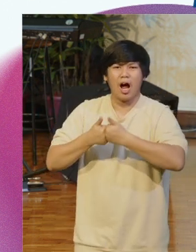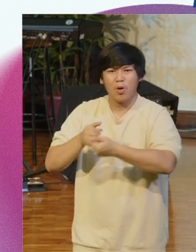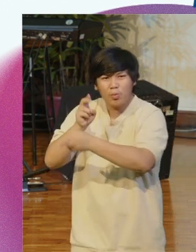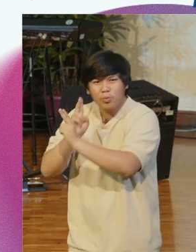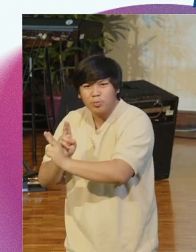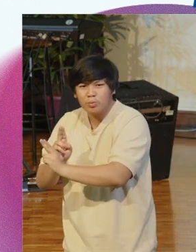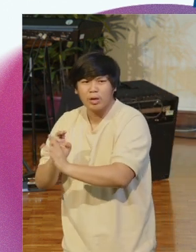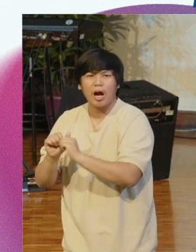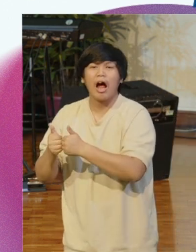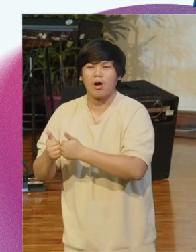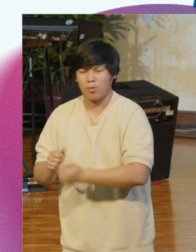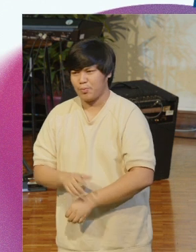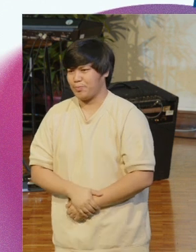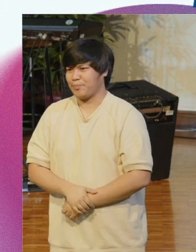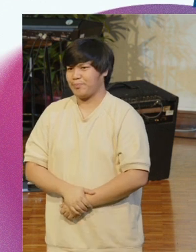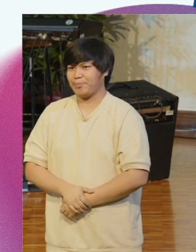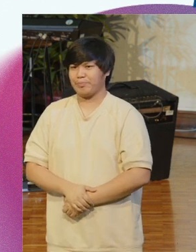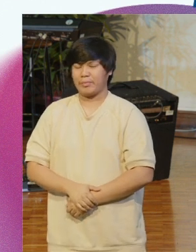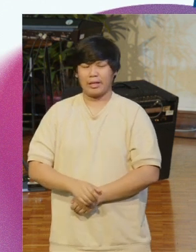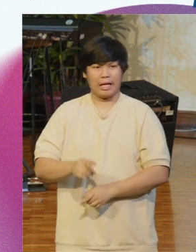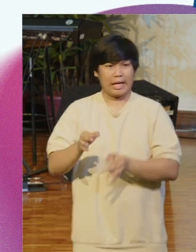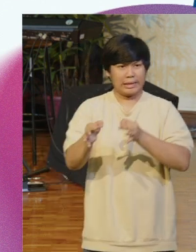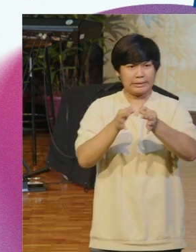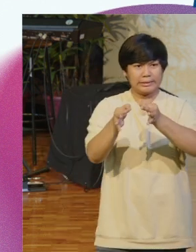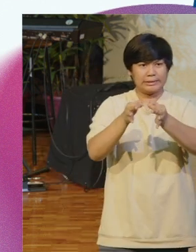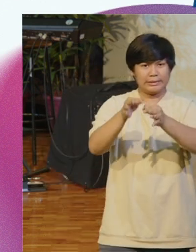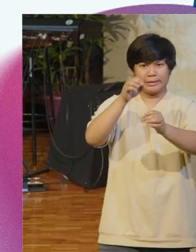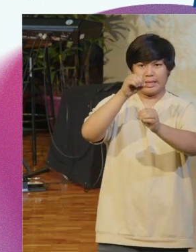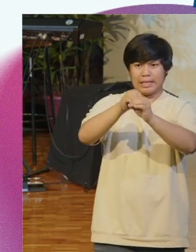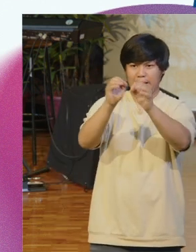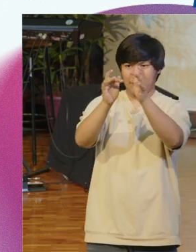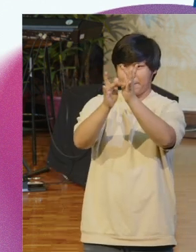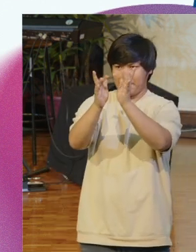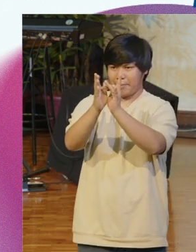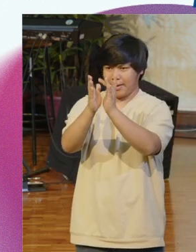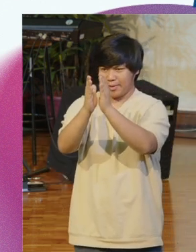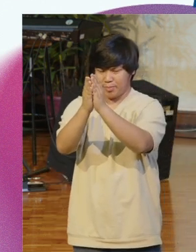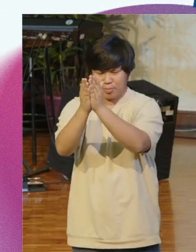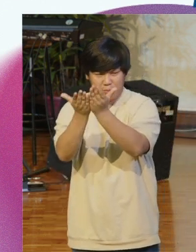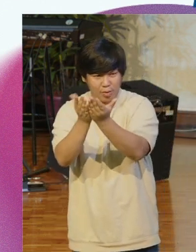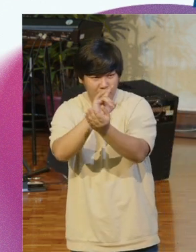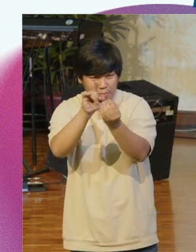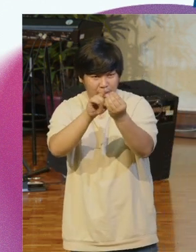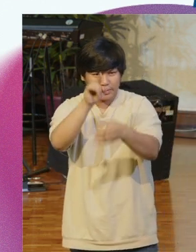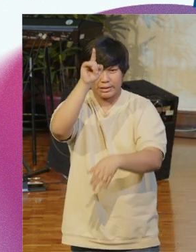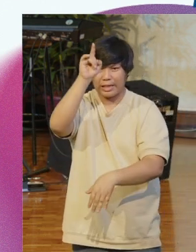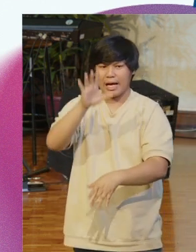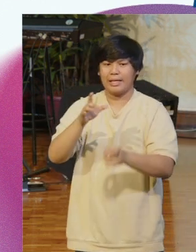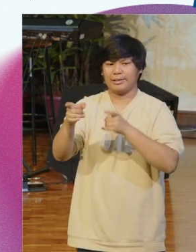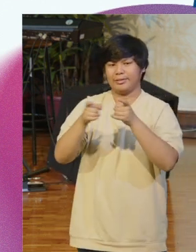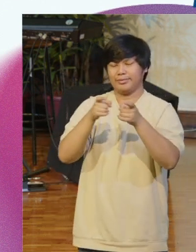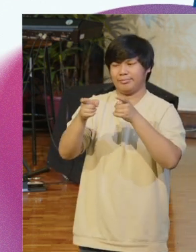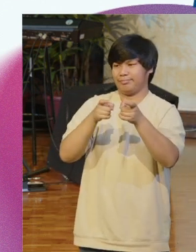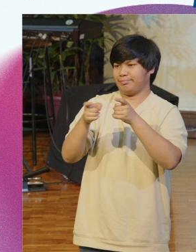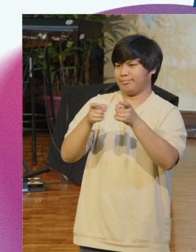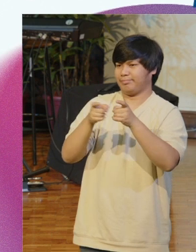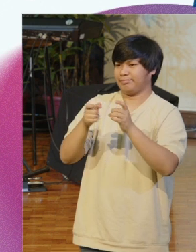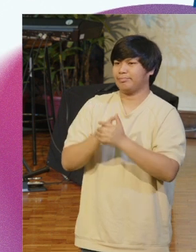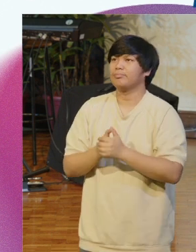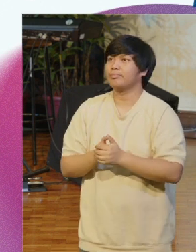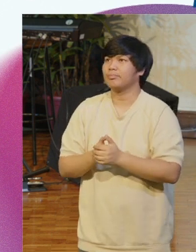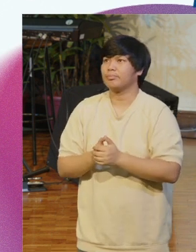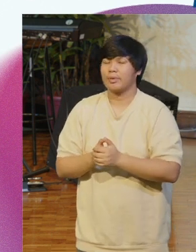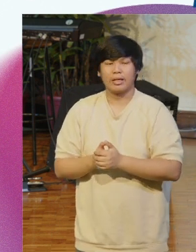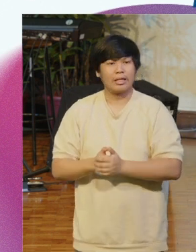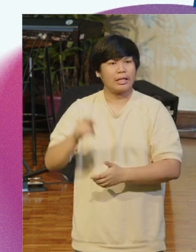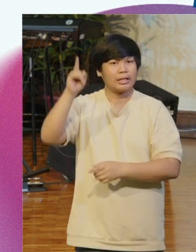Ganito po ang definition na makikita natin sa Biblia tungkol sa paghahari ng Diyos sa lahat. Ito